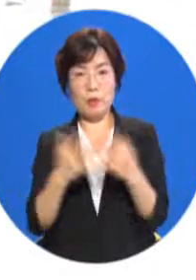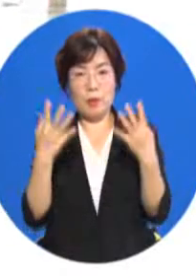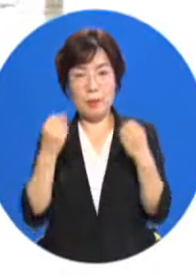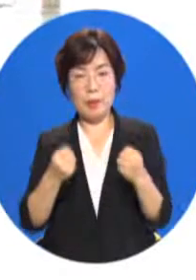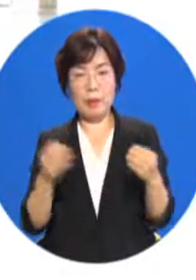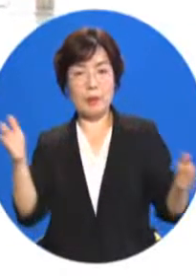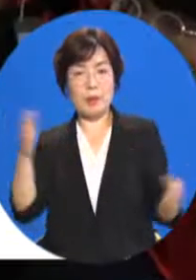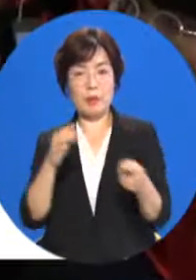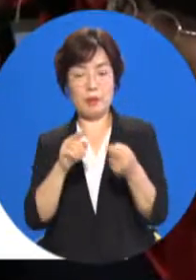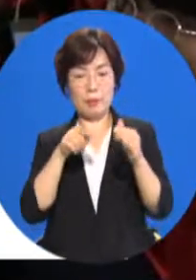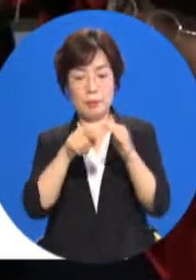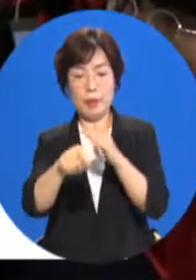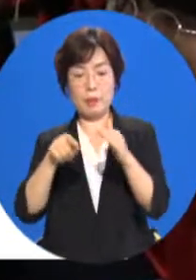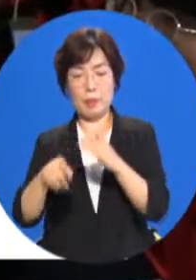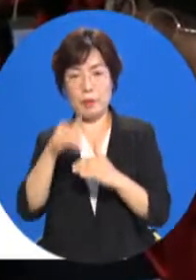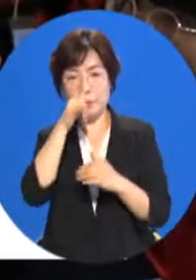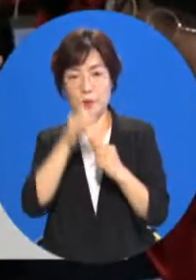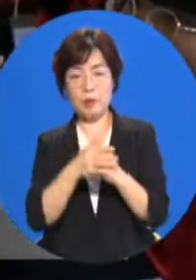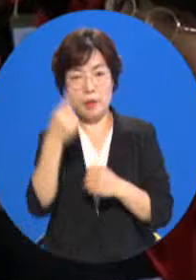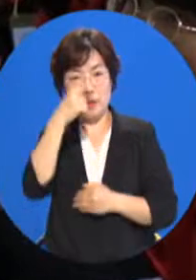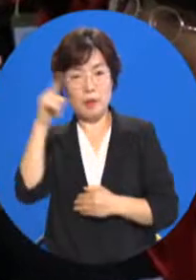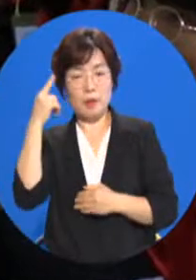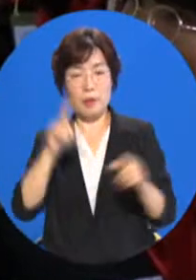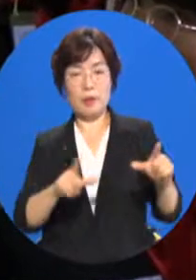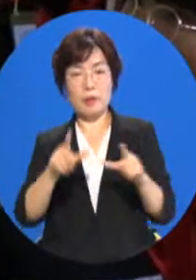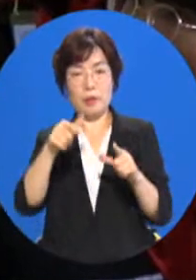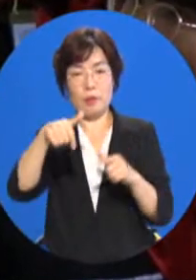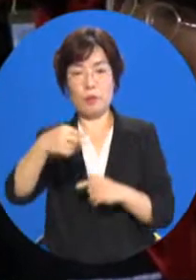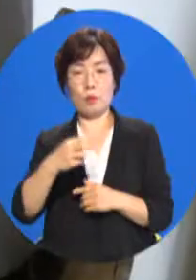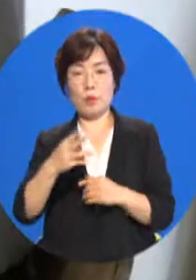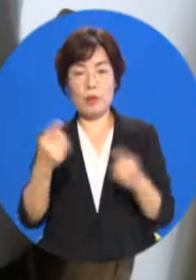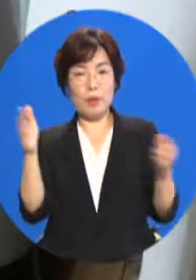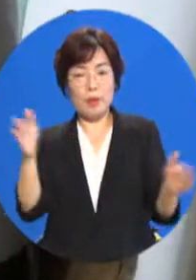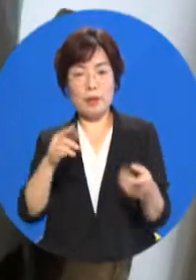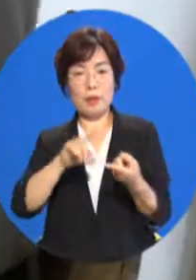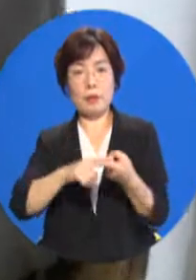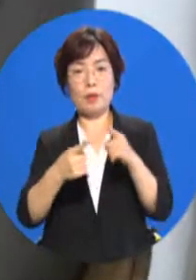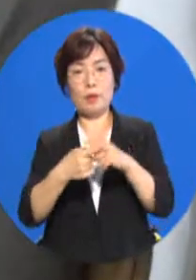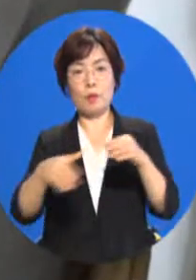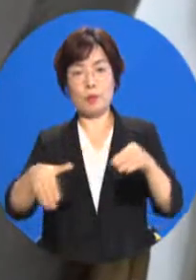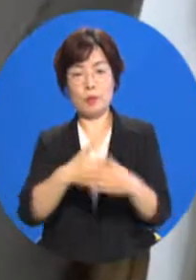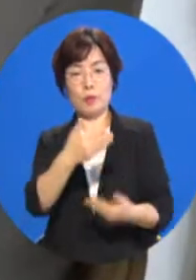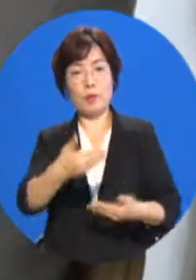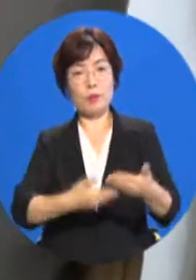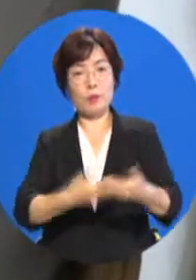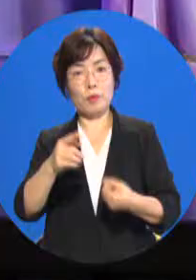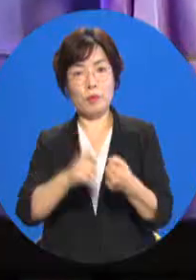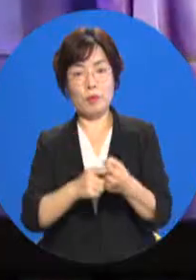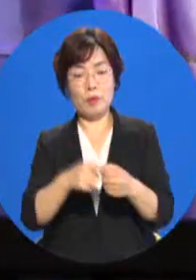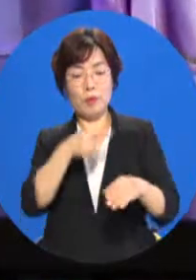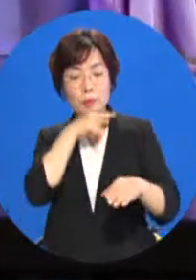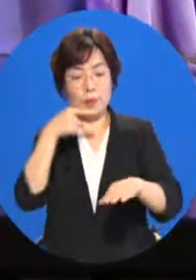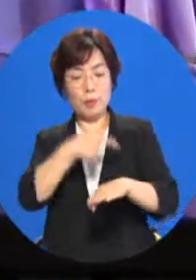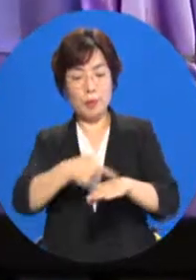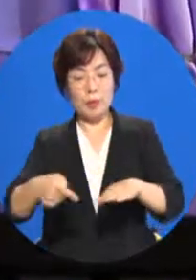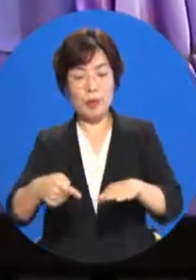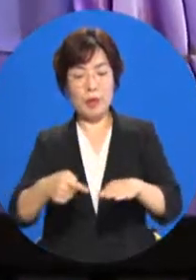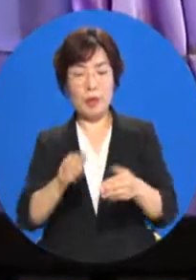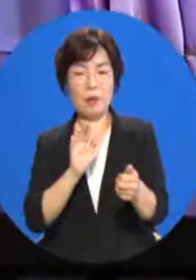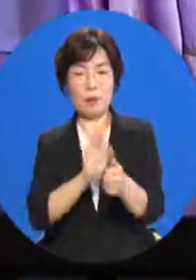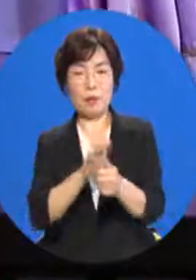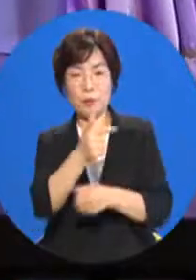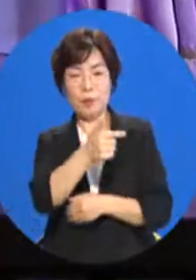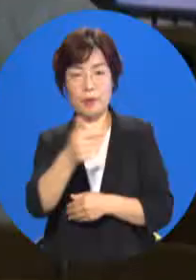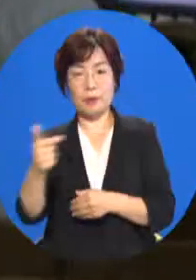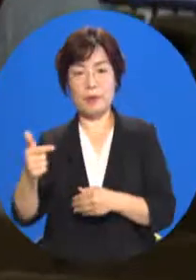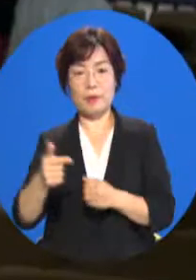많은 학생들이. 러시아에 사는 고려인 학교 학생들과의 문화 교류도 동포들에게 큰 희망이 되고